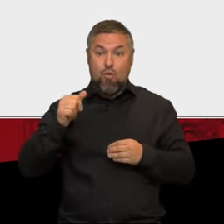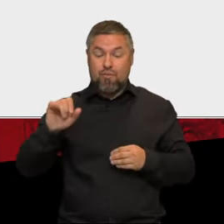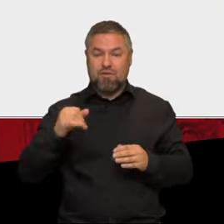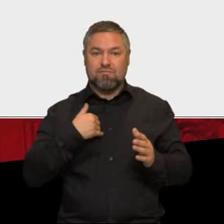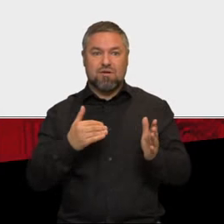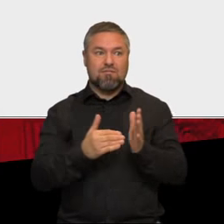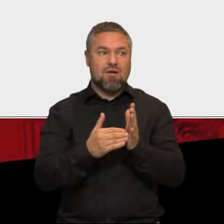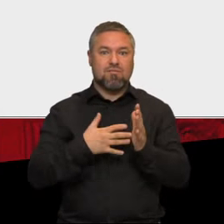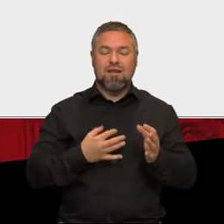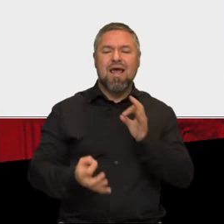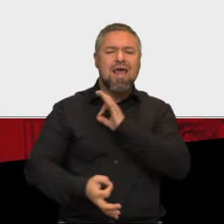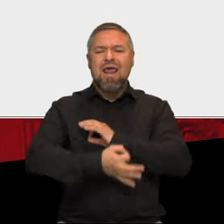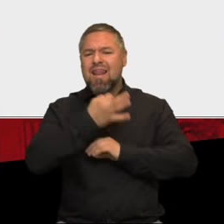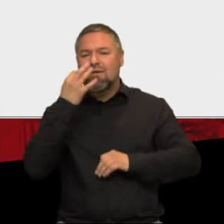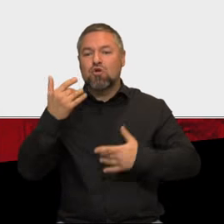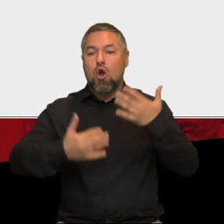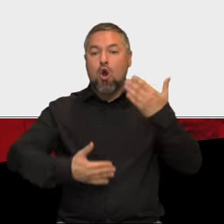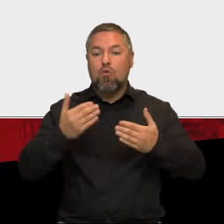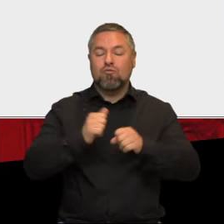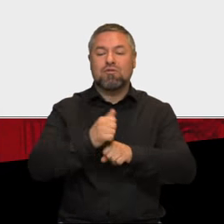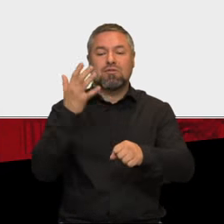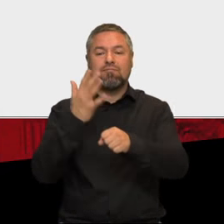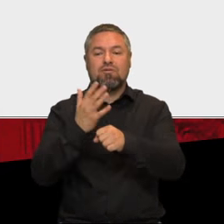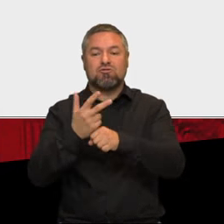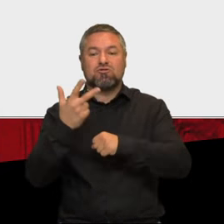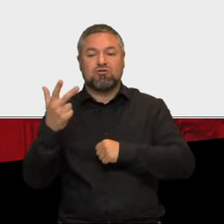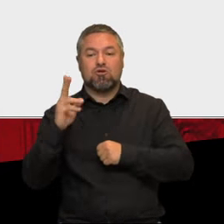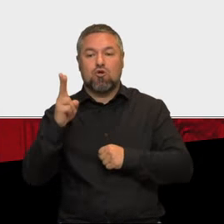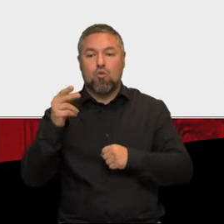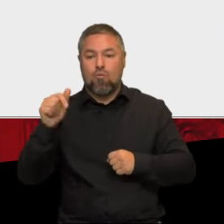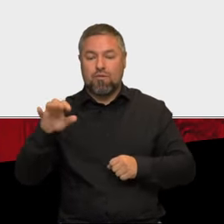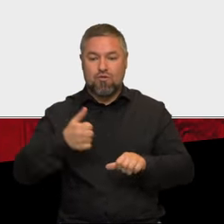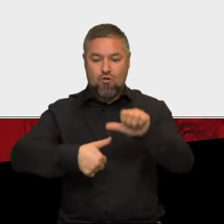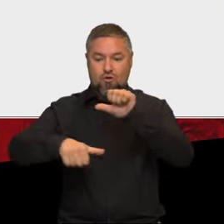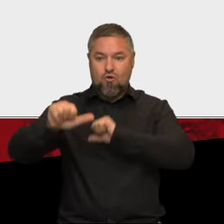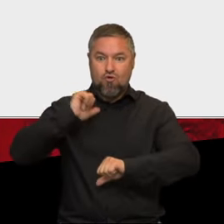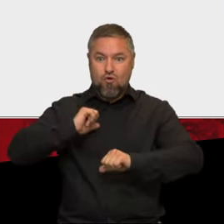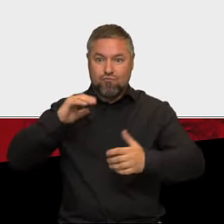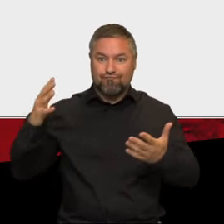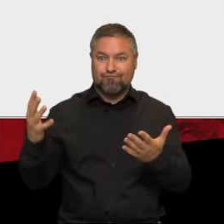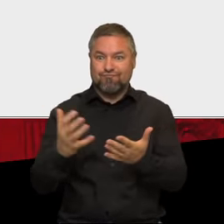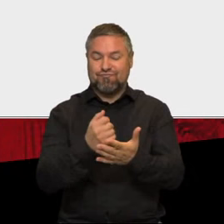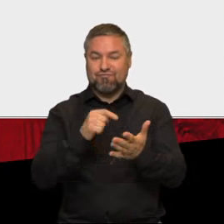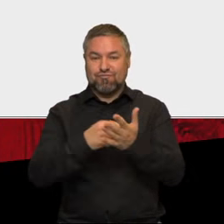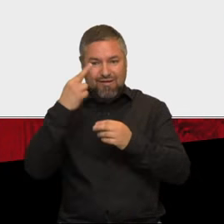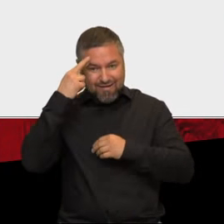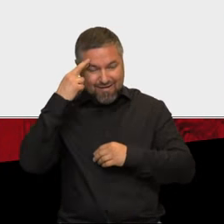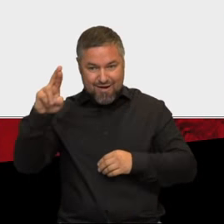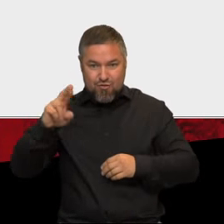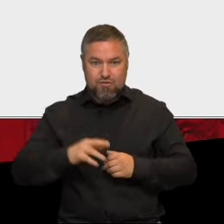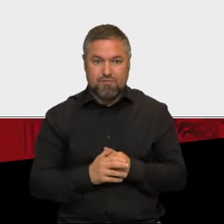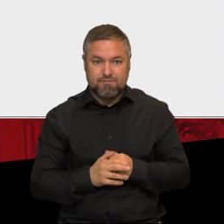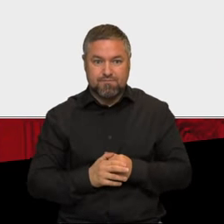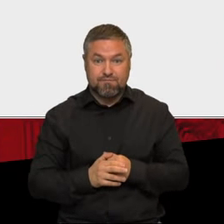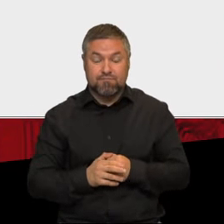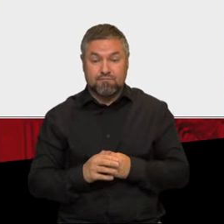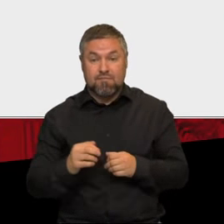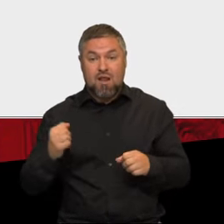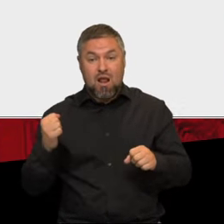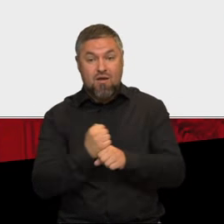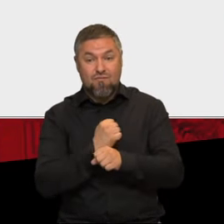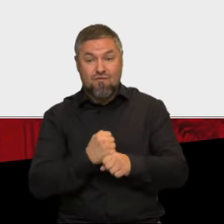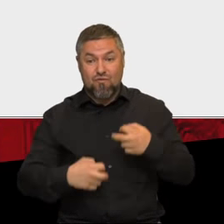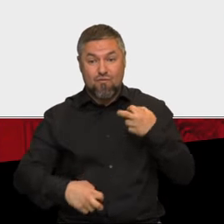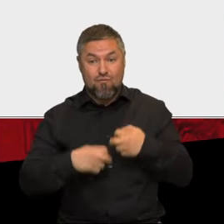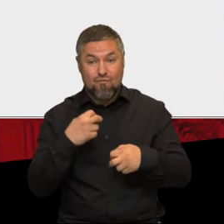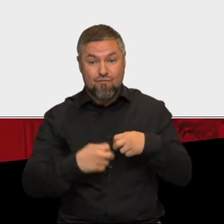do dyspozycji. Najlepsze komputery kwantowe to jest zaledwie 53 qubity. W zeszłym roku osiągnięty rekord. Ale poważniejszym